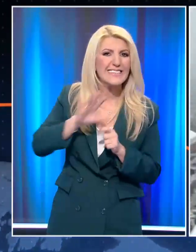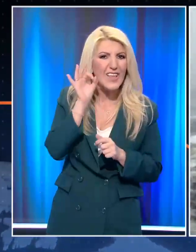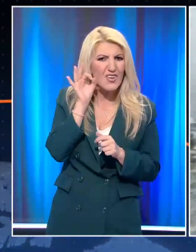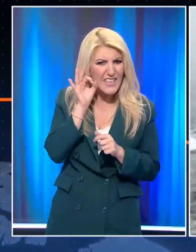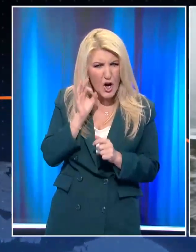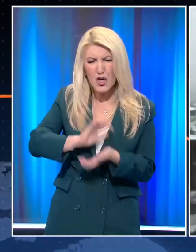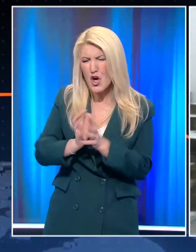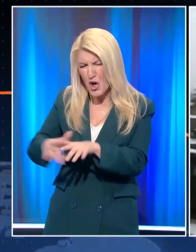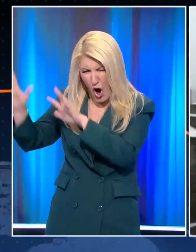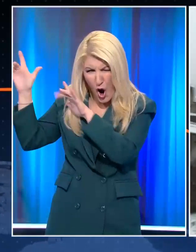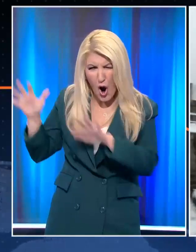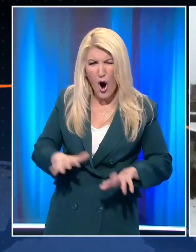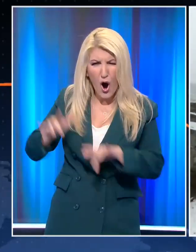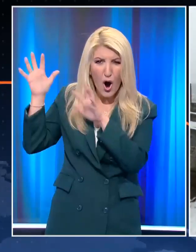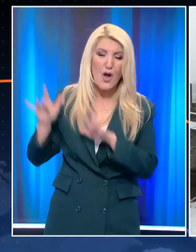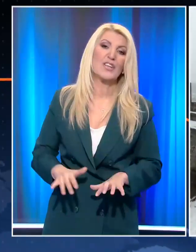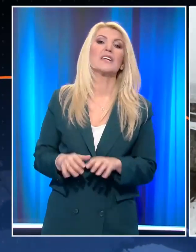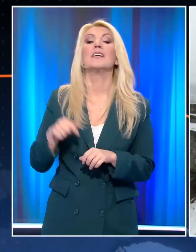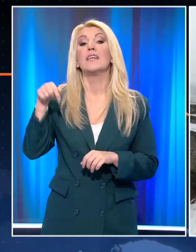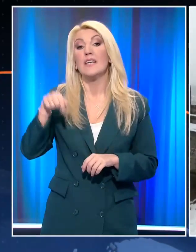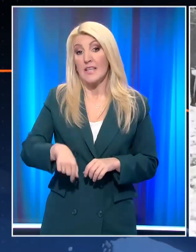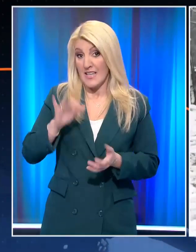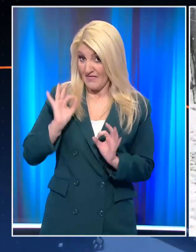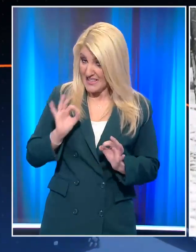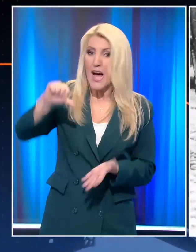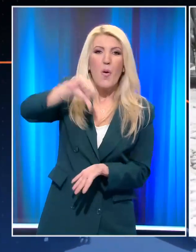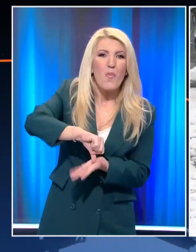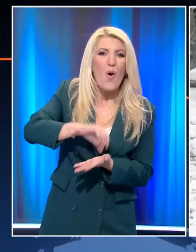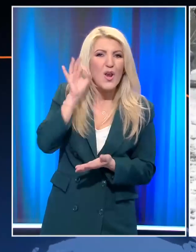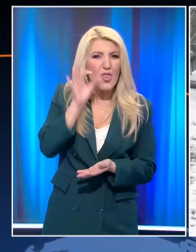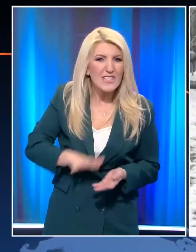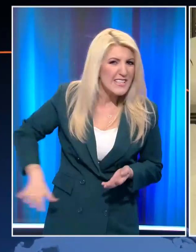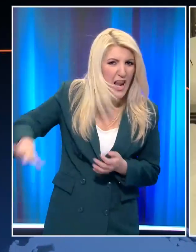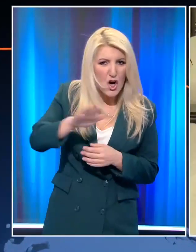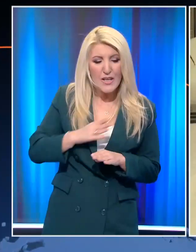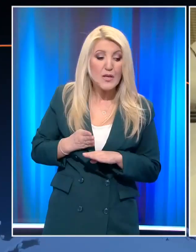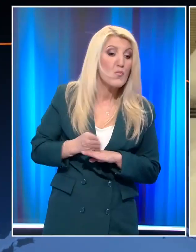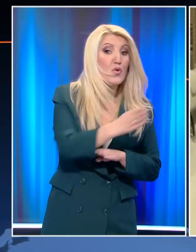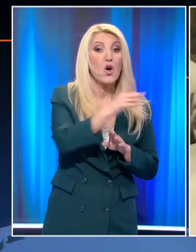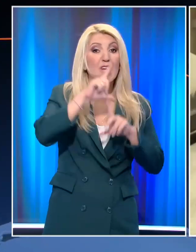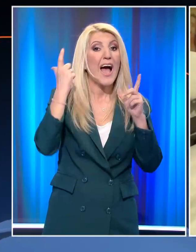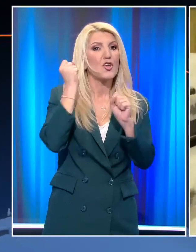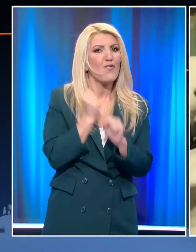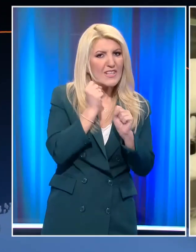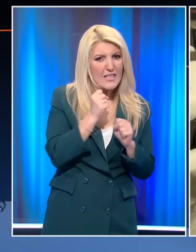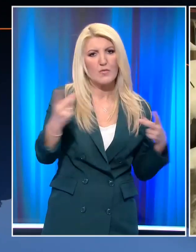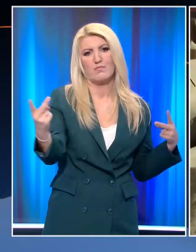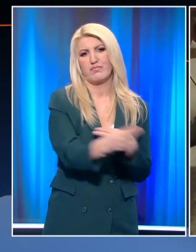χιονιάς χτύπησε ακόμα και το κέντρο της Θεσσαλονίκης. Διακόπηκε η κυκλοφορία στην επαρχιακή οδό Χορτιάτι Αγίου Βασιλείου και στην Ωραιοκάστρου